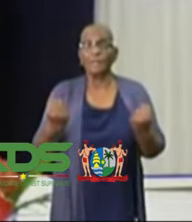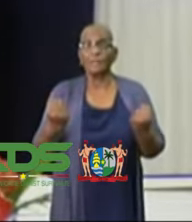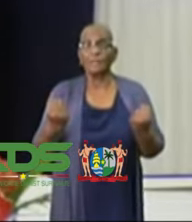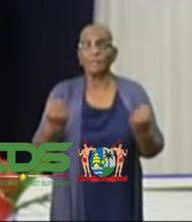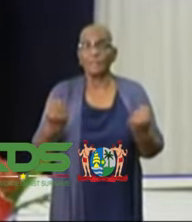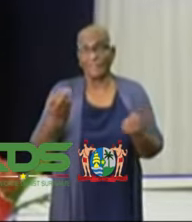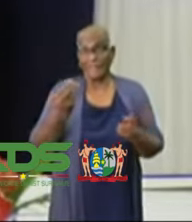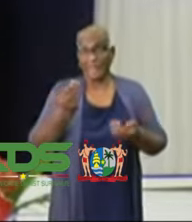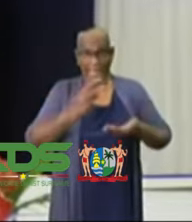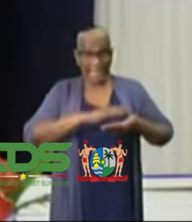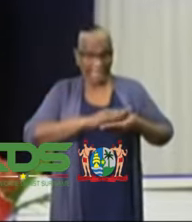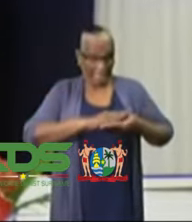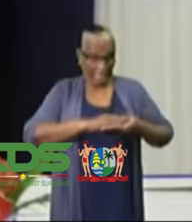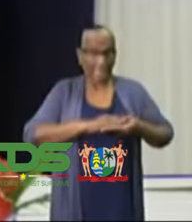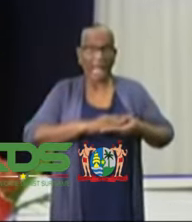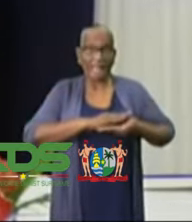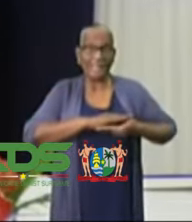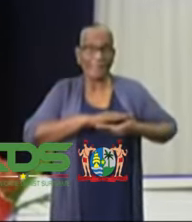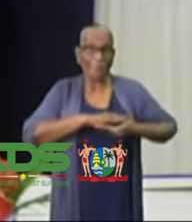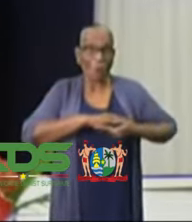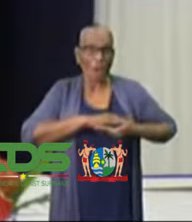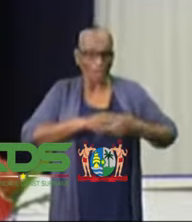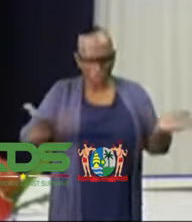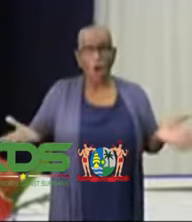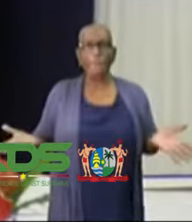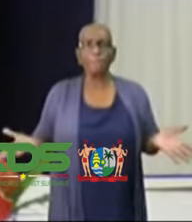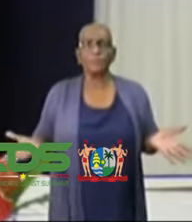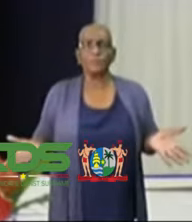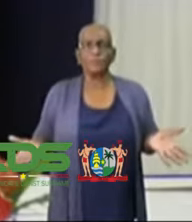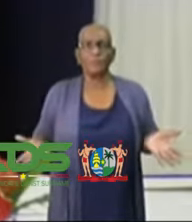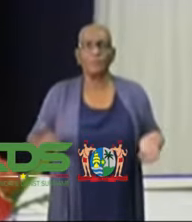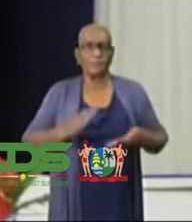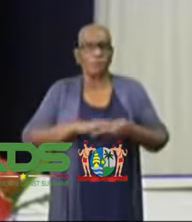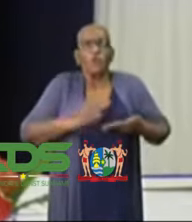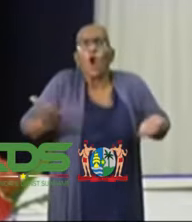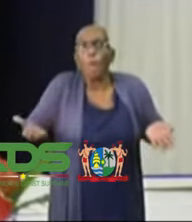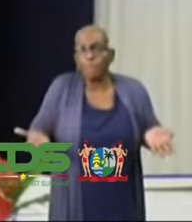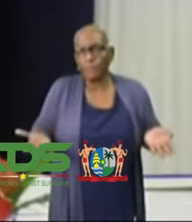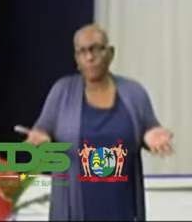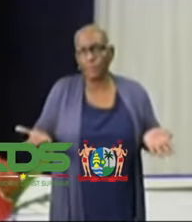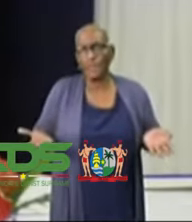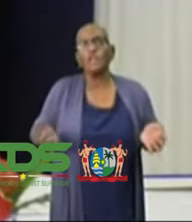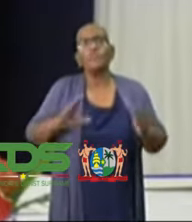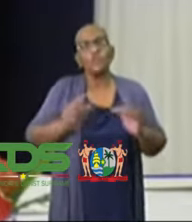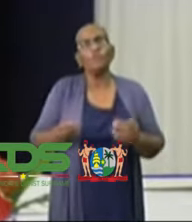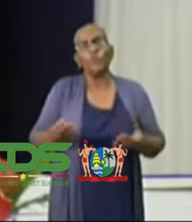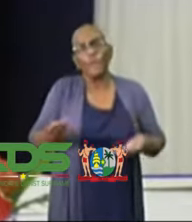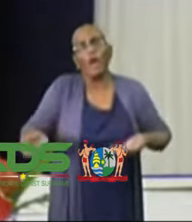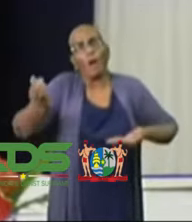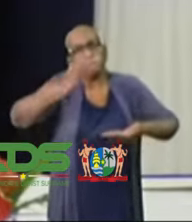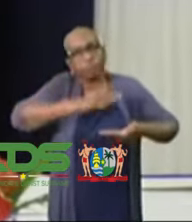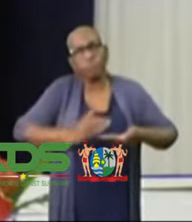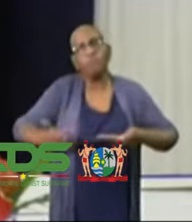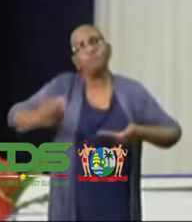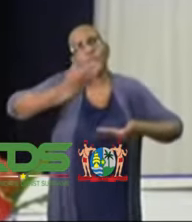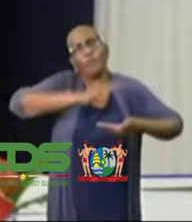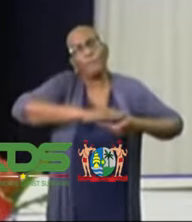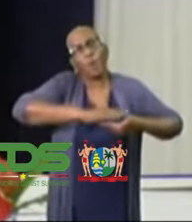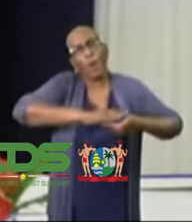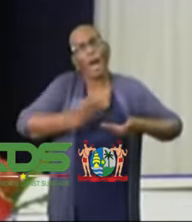reserve is opgemaakt. Daar is alles leeg gedragen en dat moet weer opgebouwd worden.